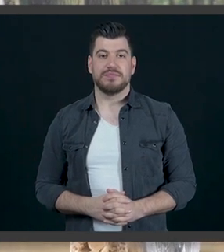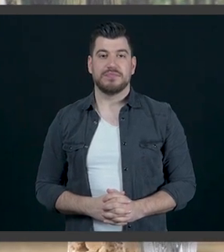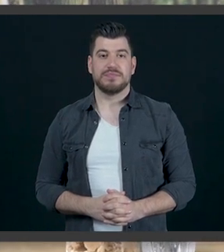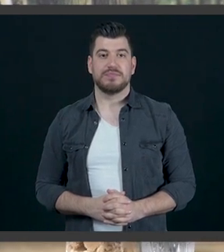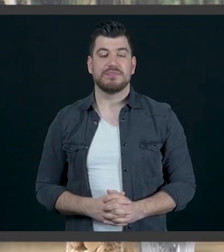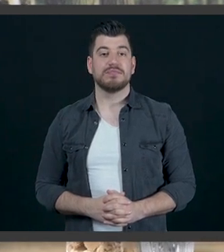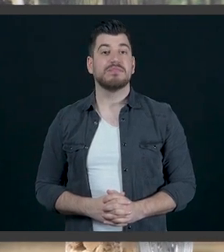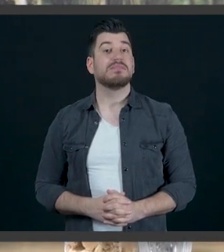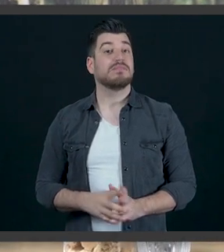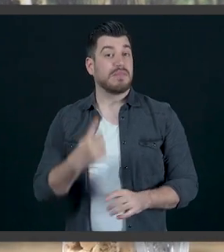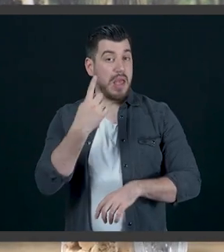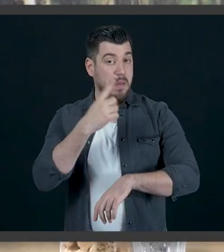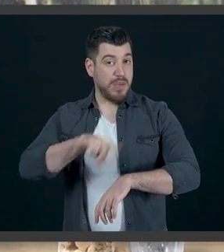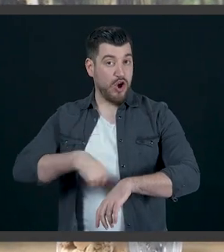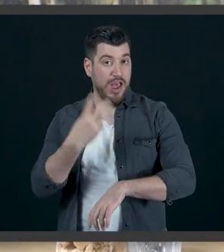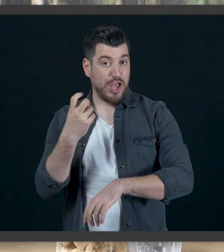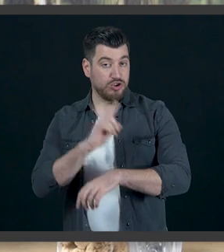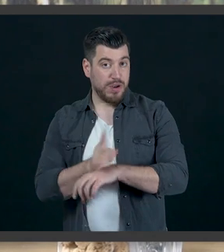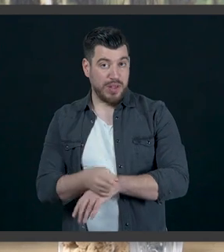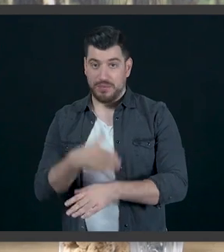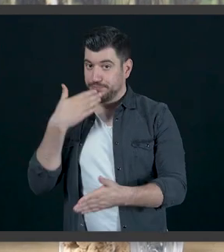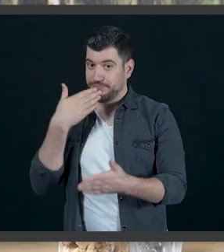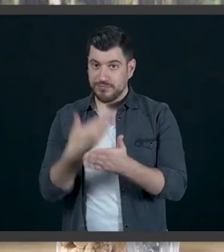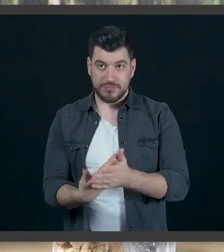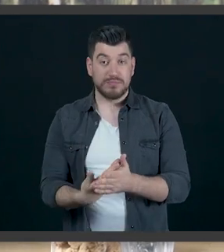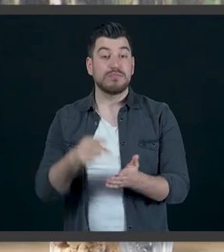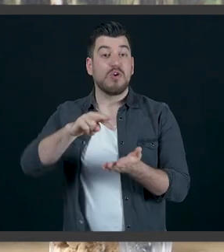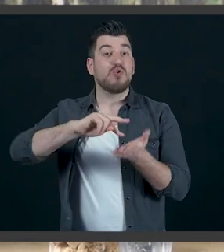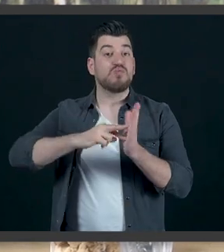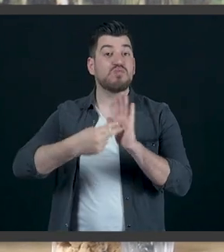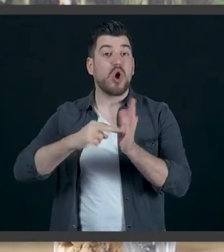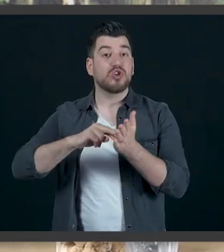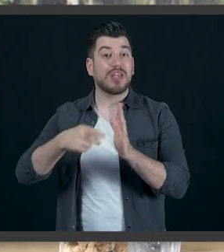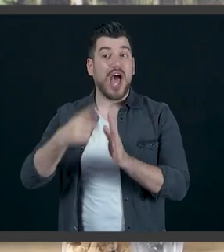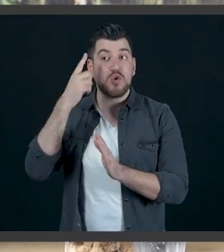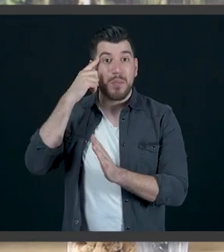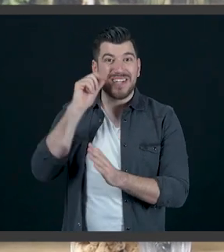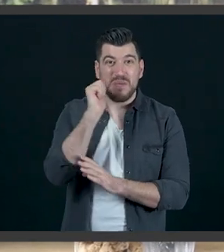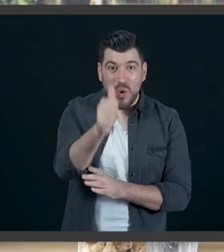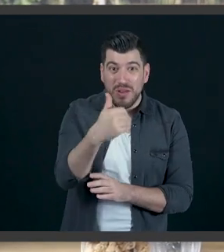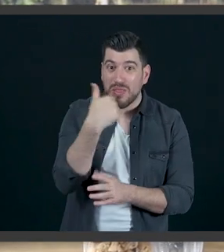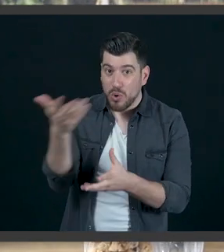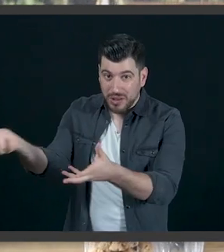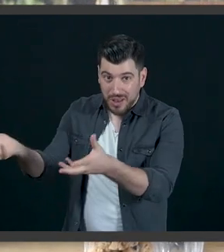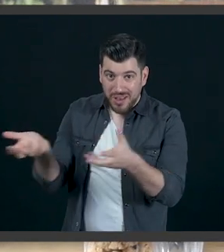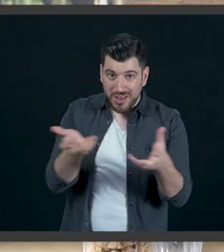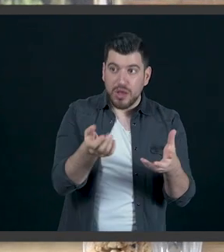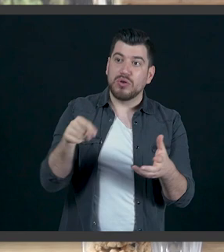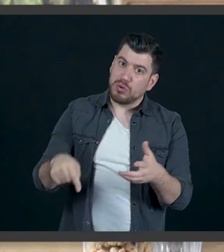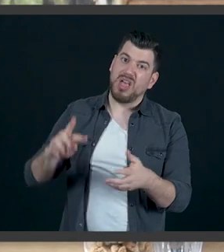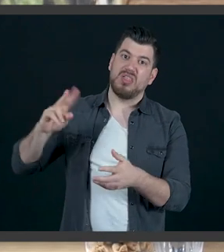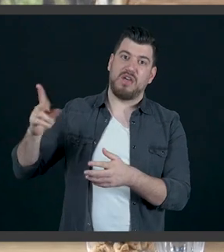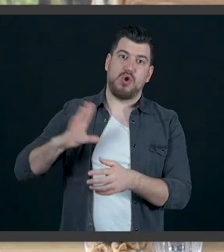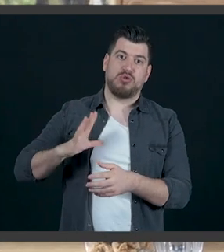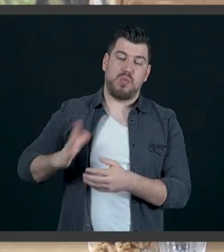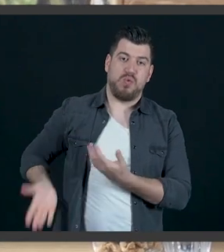Η 1 ώρα και τα 20 λεπτάκια περάσανε. Πολύ προσοχή εδώ πέρα. Άμα νομίζετε ότι δεν μπορείτε να τα καταφέρετε μόνοι σας, πάρτε και